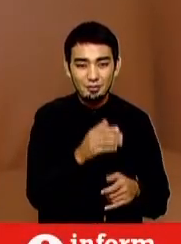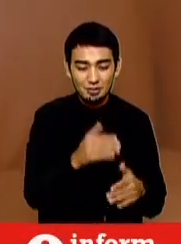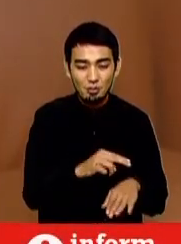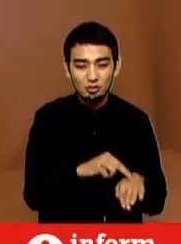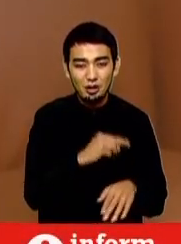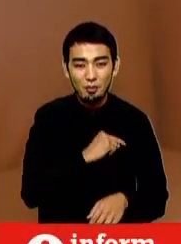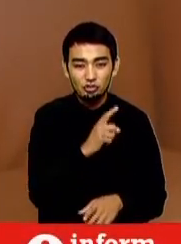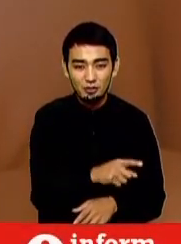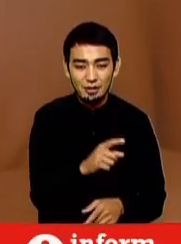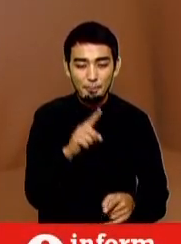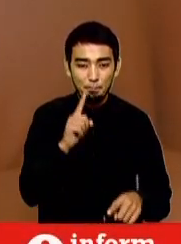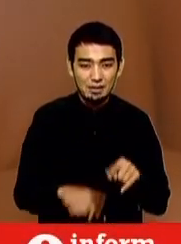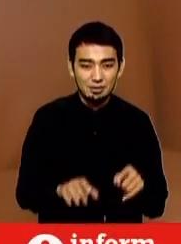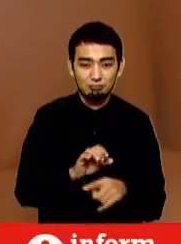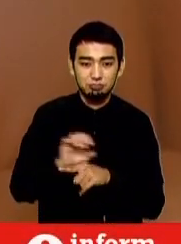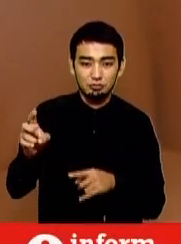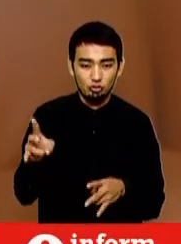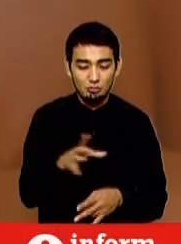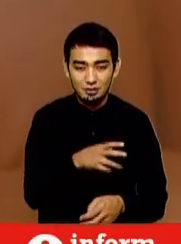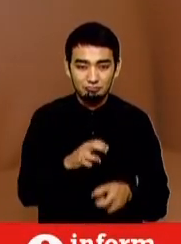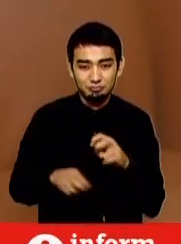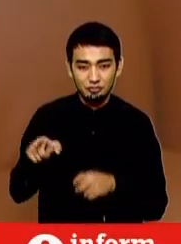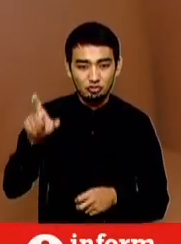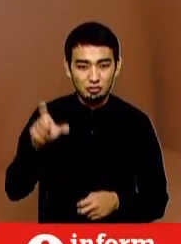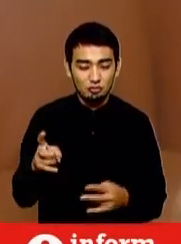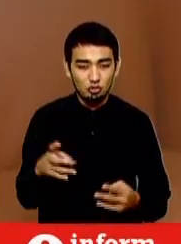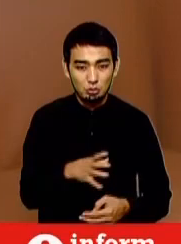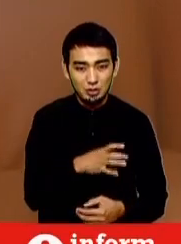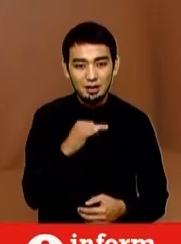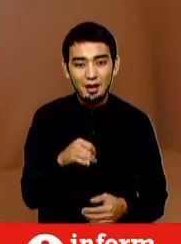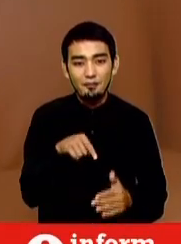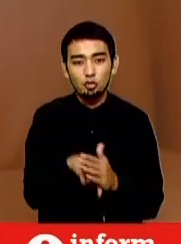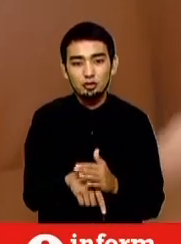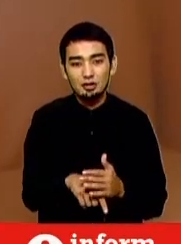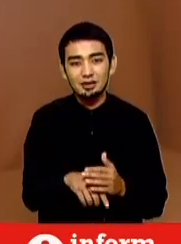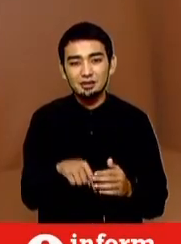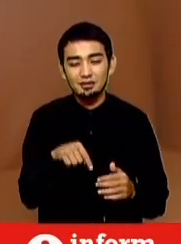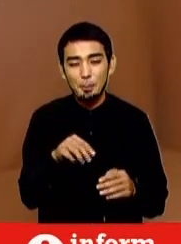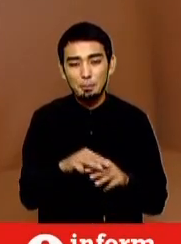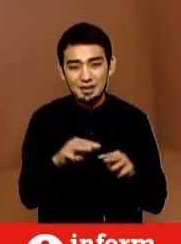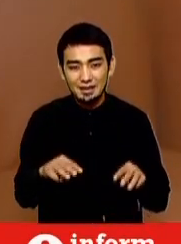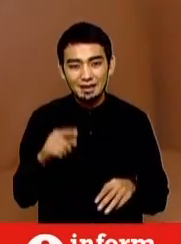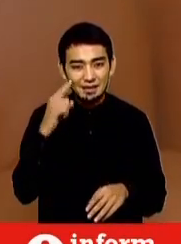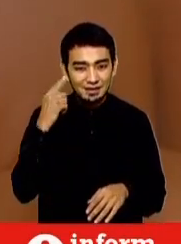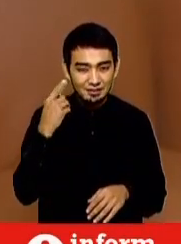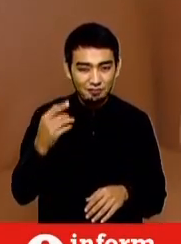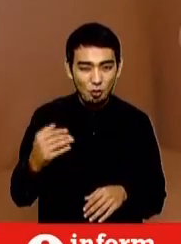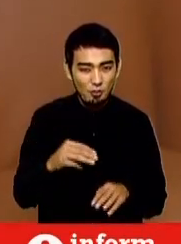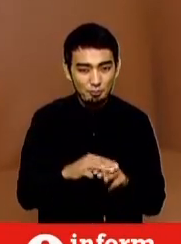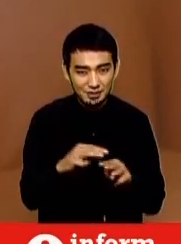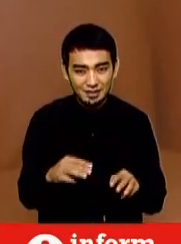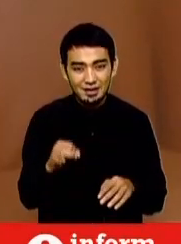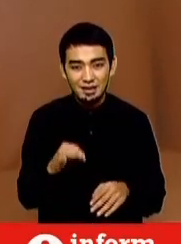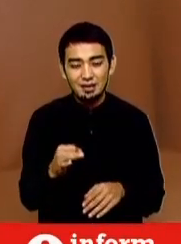іздестіруді ұйымдастыру бойынша. Және де жеке тапсырма ретінде Ішкі істер министрі Қырғызстан Республикасының Ішкі істер министріне